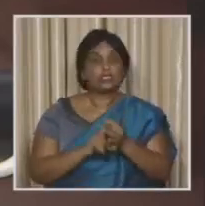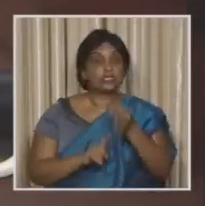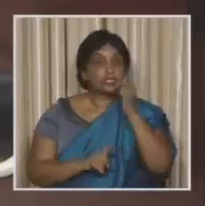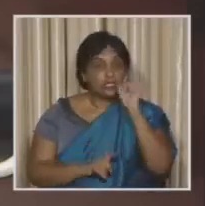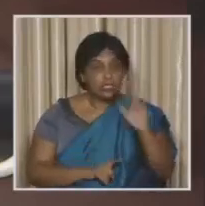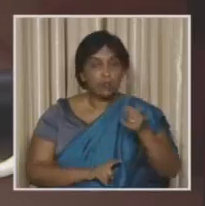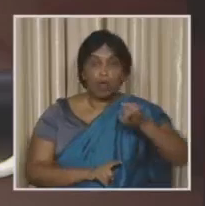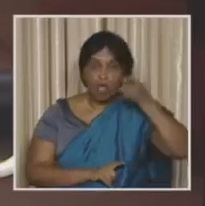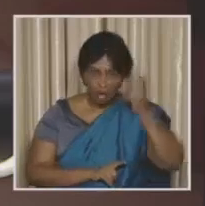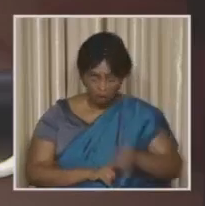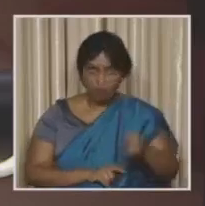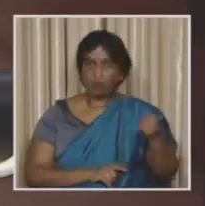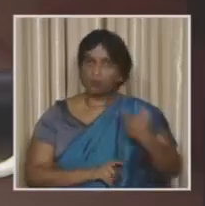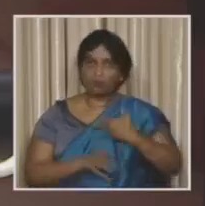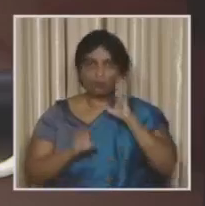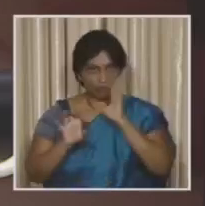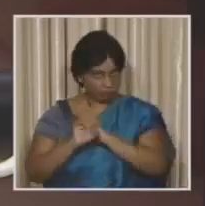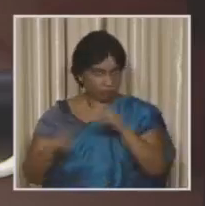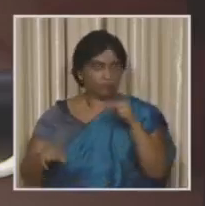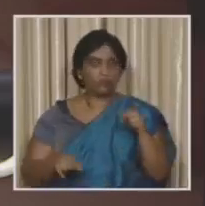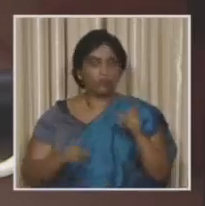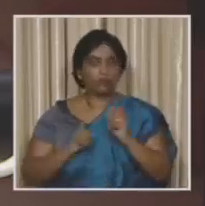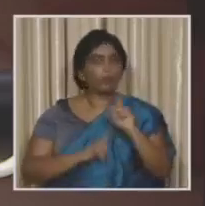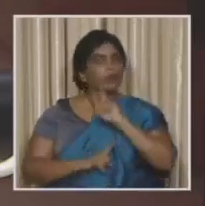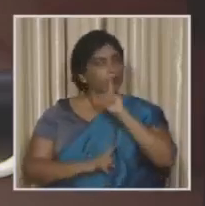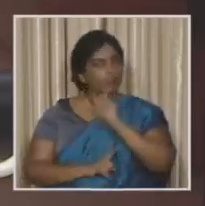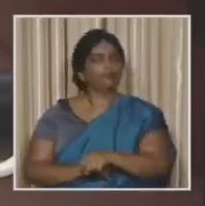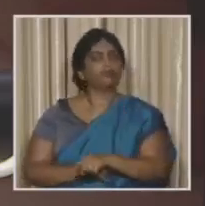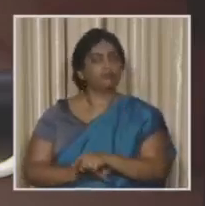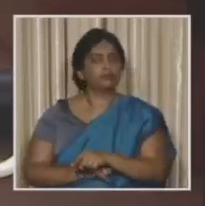ජනාධිපතිවරයාගේ අනුමැතියෙන්ද නිකුත් කරේ. පාර්ලිමේන්තුවට කියන්න.